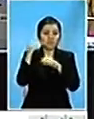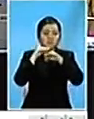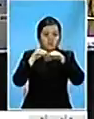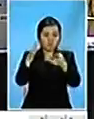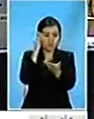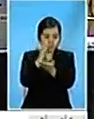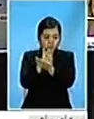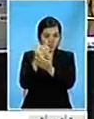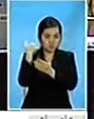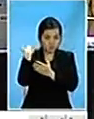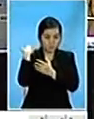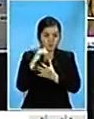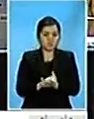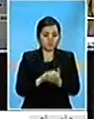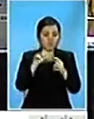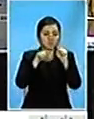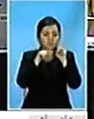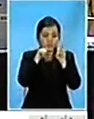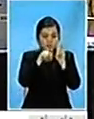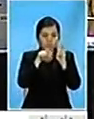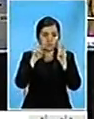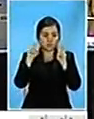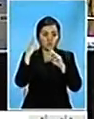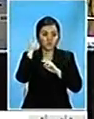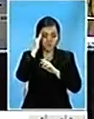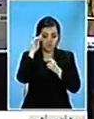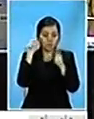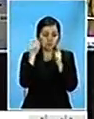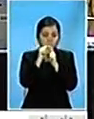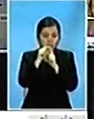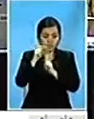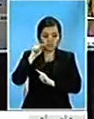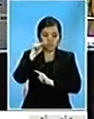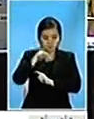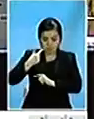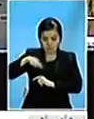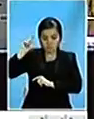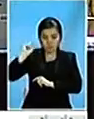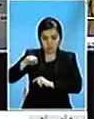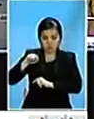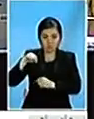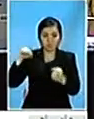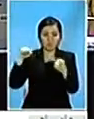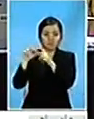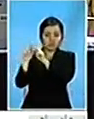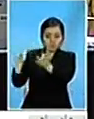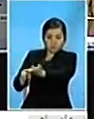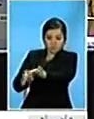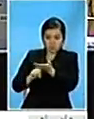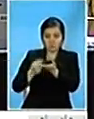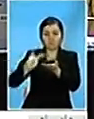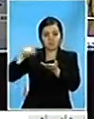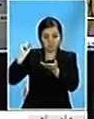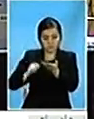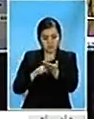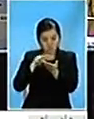2.2 ครับรับทราบคำสั่งศาลฎีกากรณีคณะกรรมการการเลือกตั้งได้ยื่นคำร้องขอให้ศาลฎีกามีคำสั่งให้มี